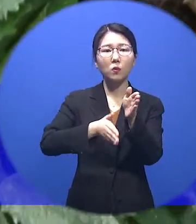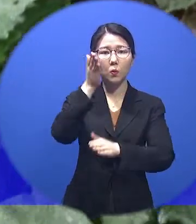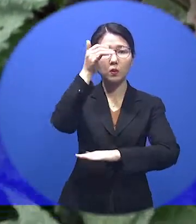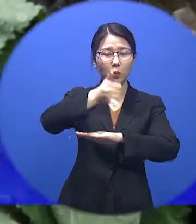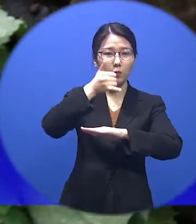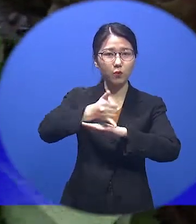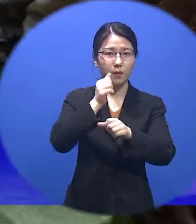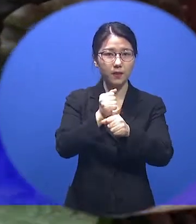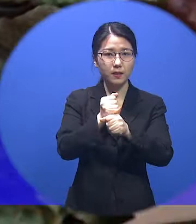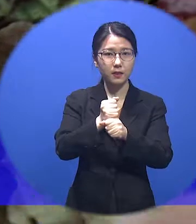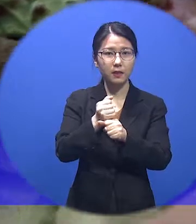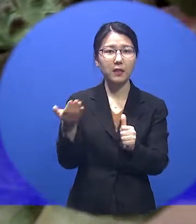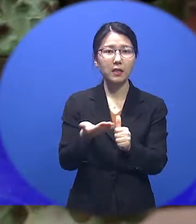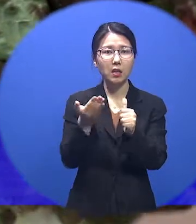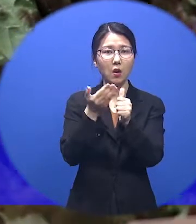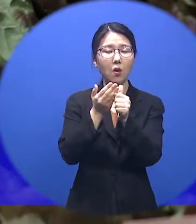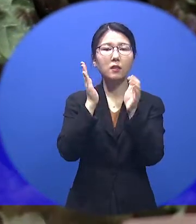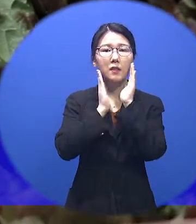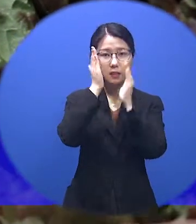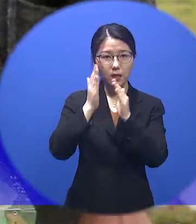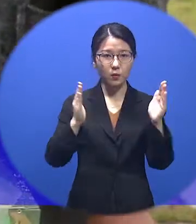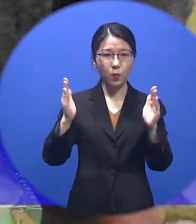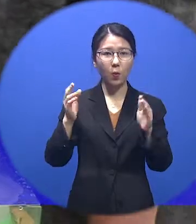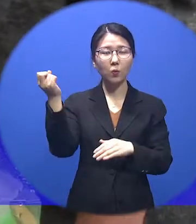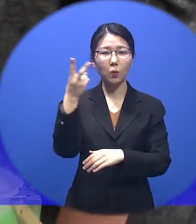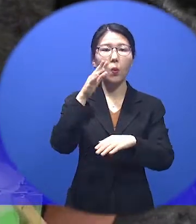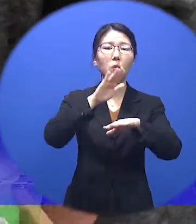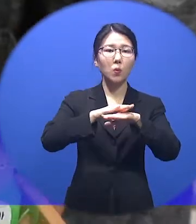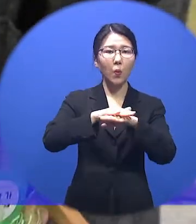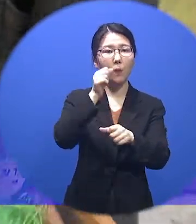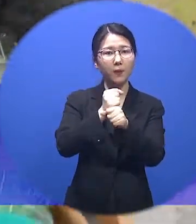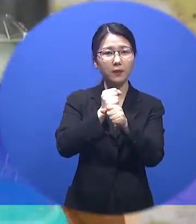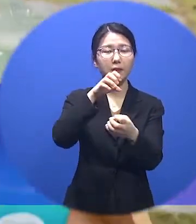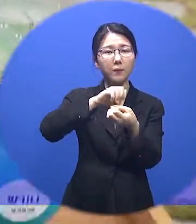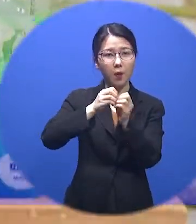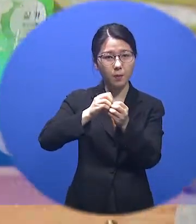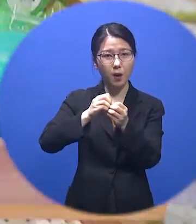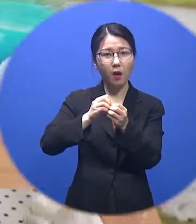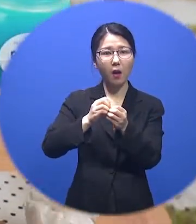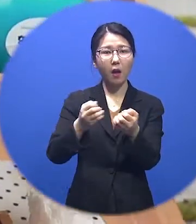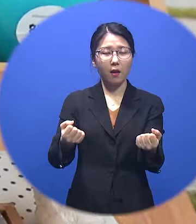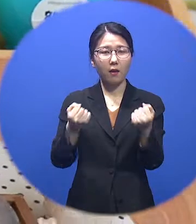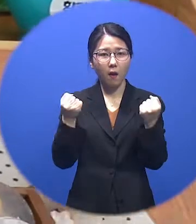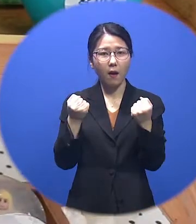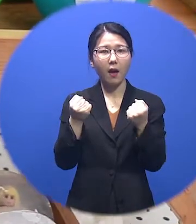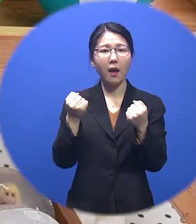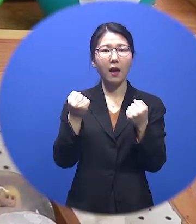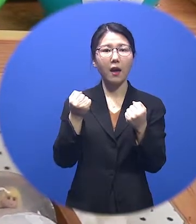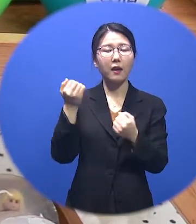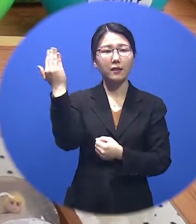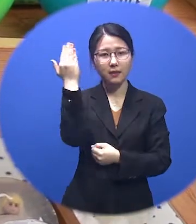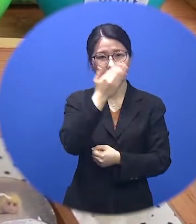도시농부가 생산한 친환경 농산물과 손으로 만든 수공예품, 건강한 식재료로 만든